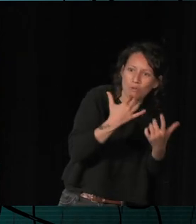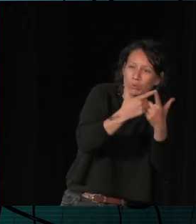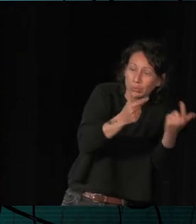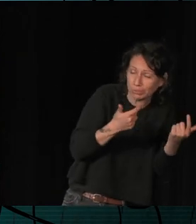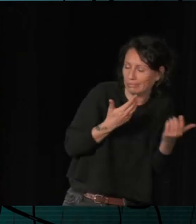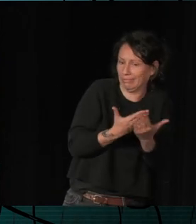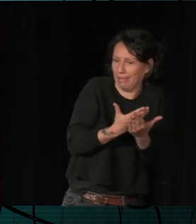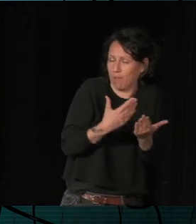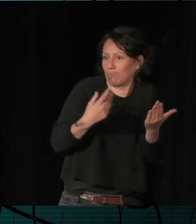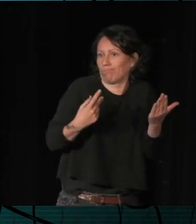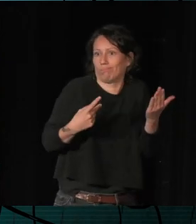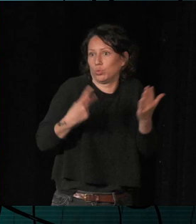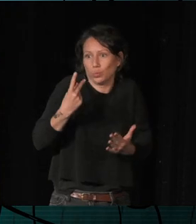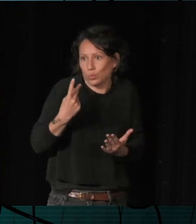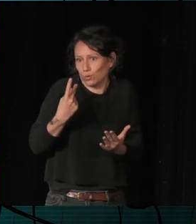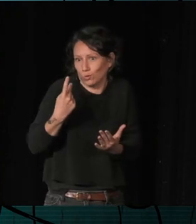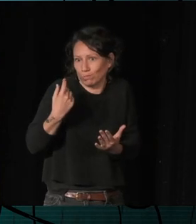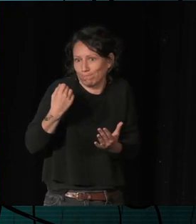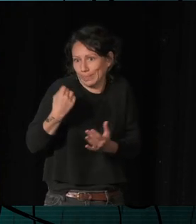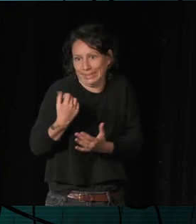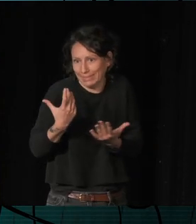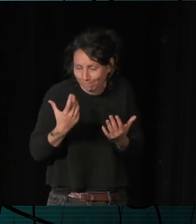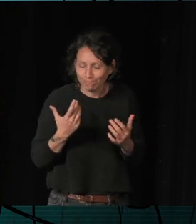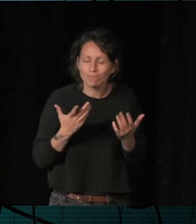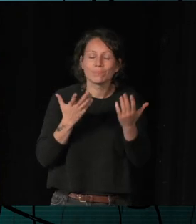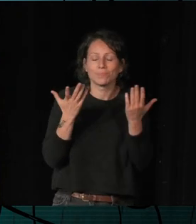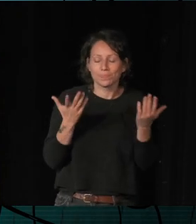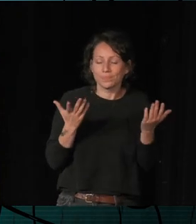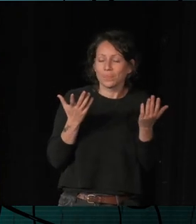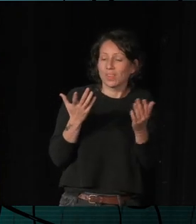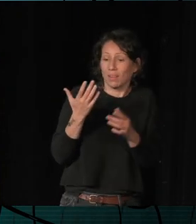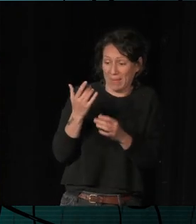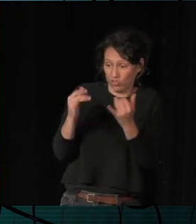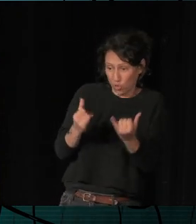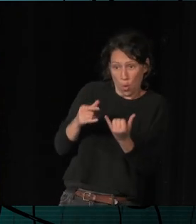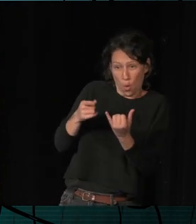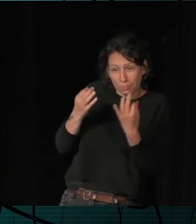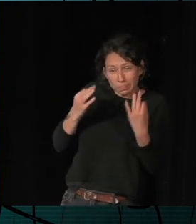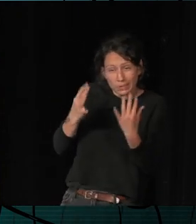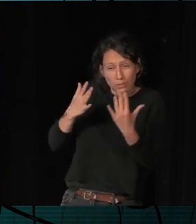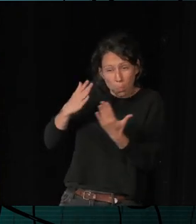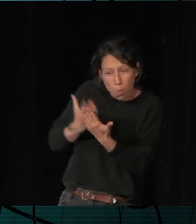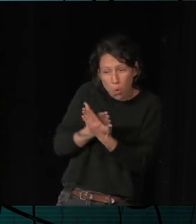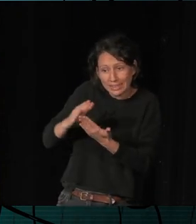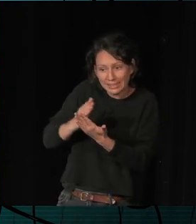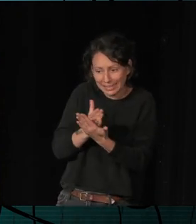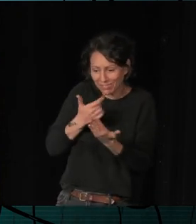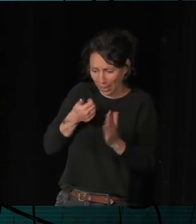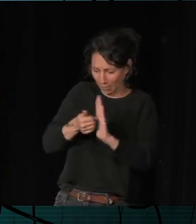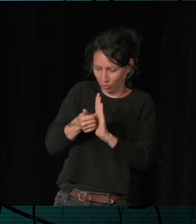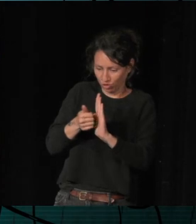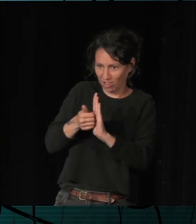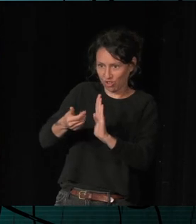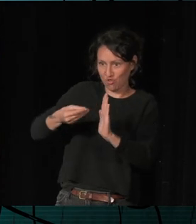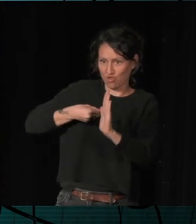avec ce monde-là, ce monde, cette poésie, en fait, si on considère que le jeu comme une poésie, c'est lui qui interagit avec et qui va faire avancer l'histoire